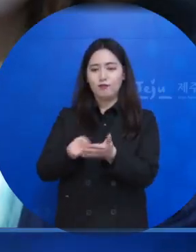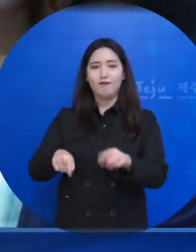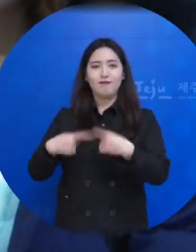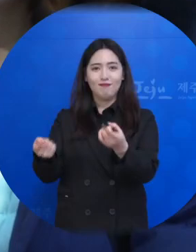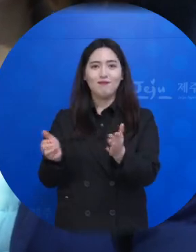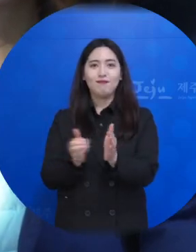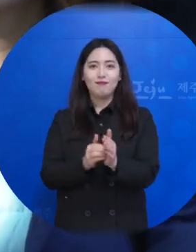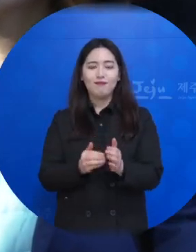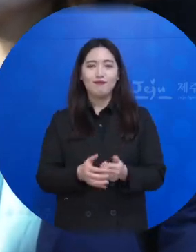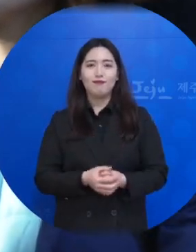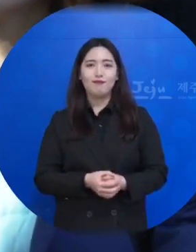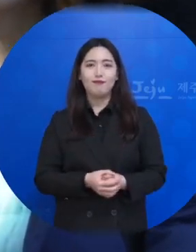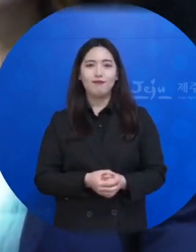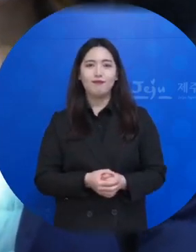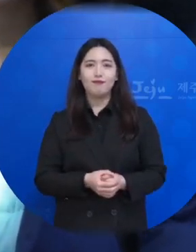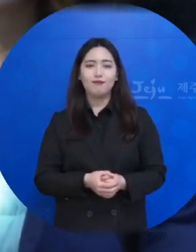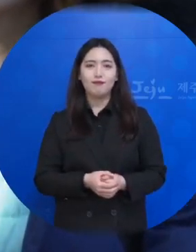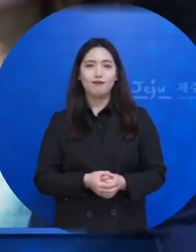서약했습니다.